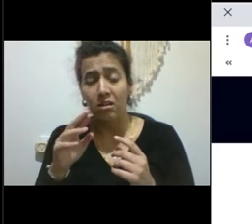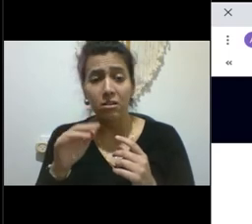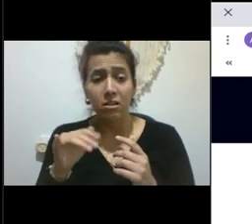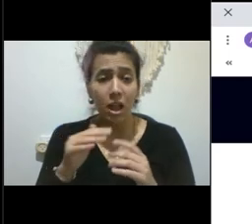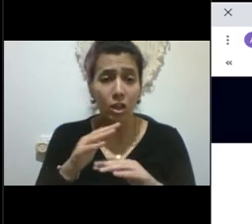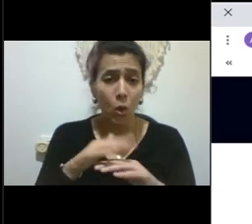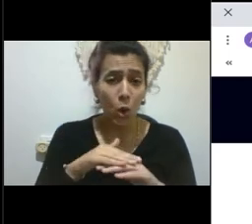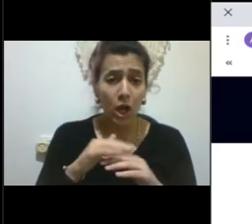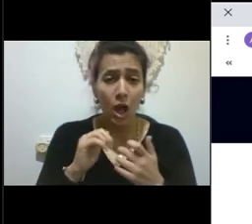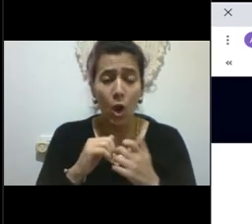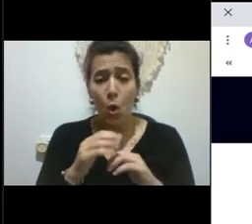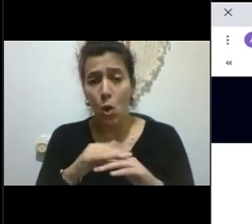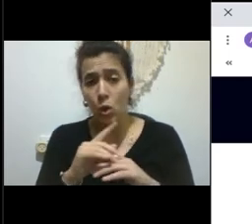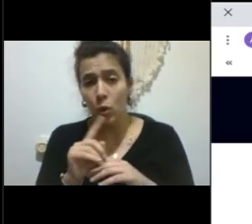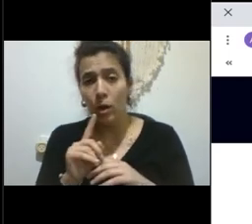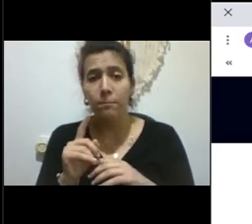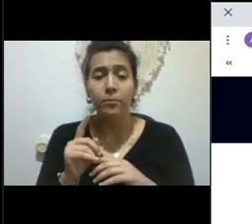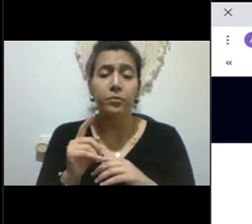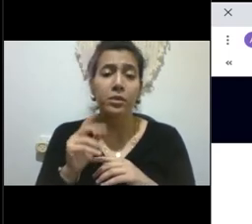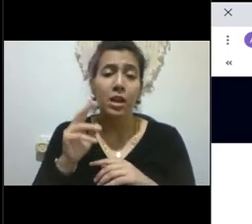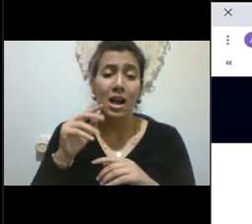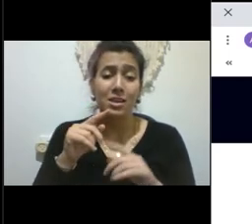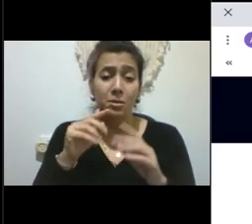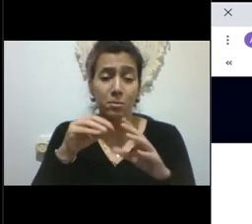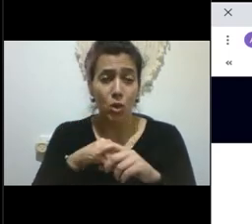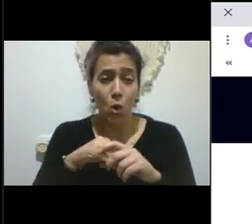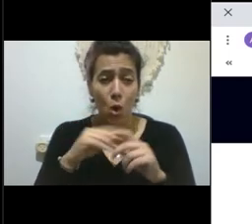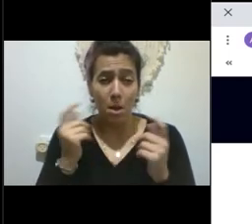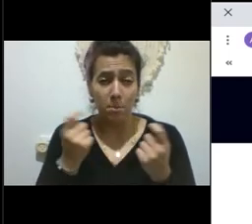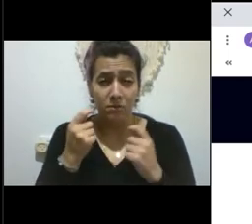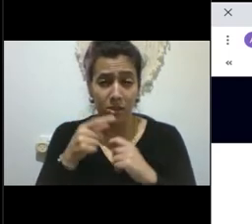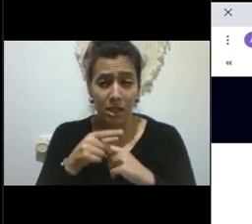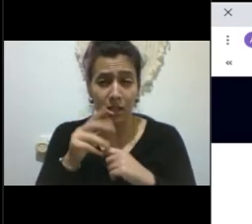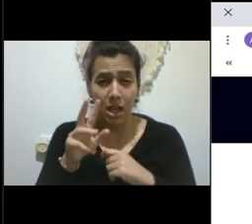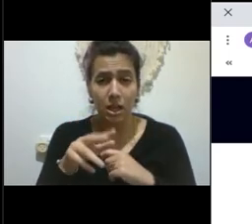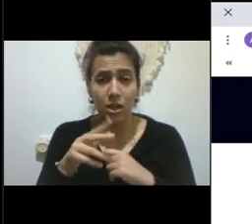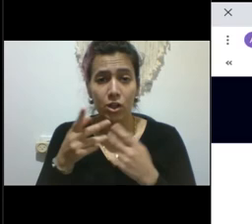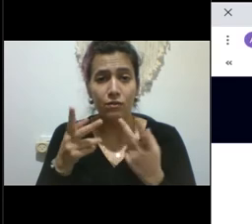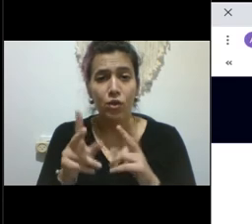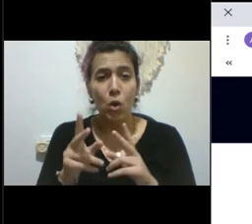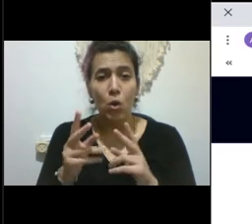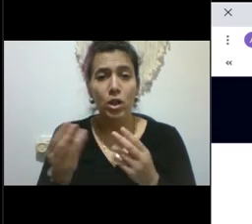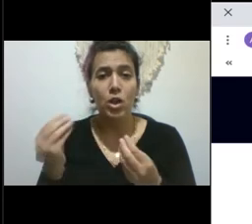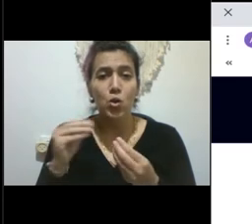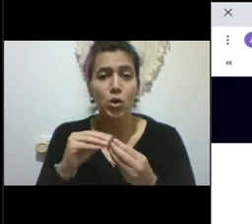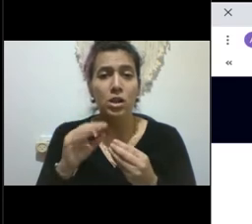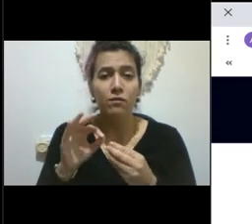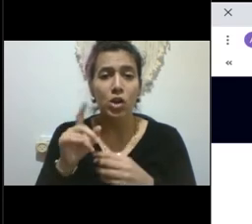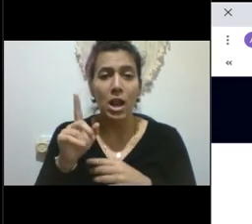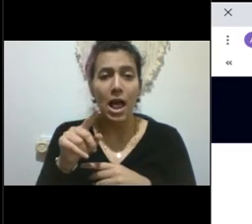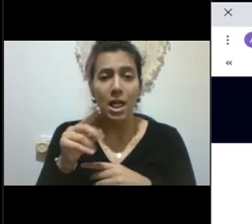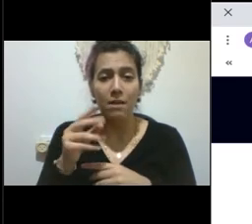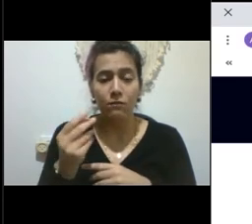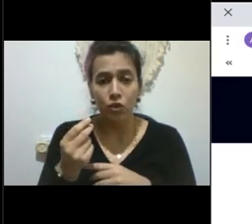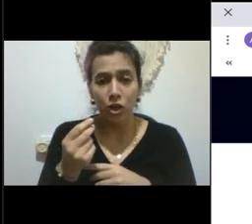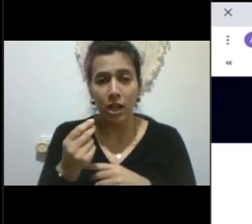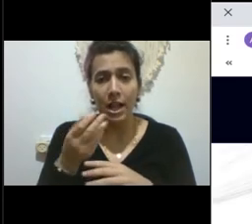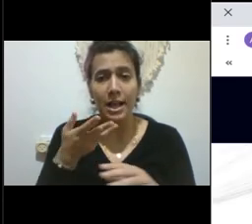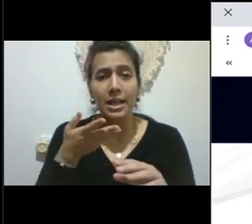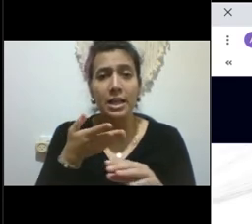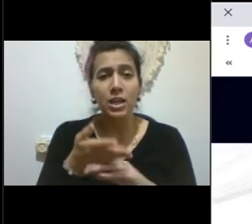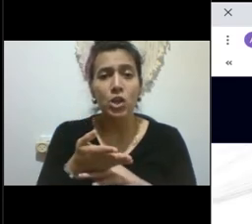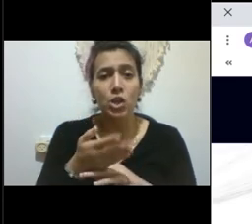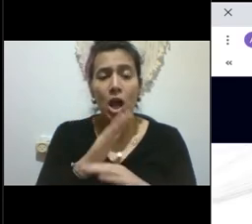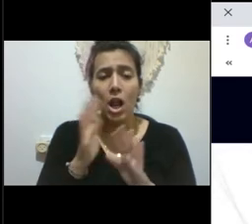לנו במסגרת המבצע הזה אפשרות בתוספת של 1,000 שקל, גישה לכל ההקלטות של